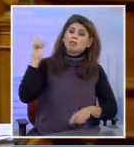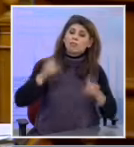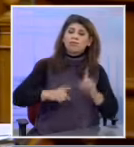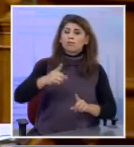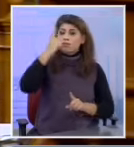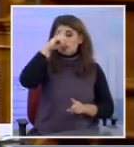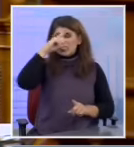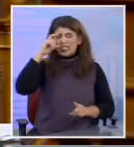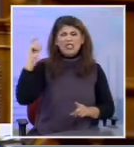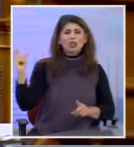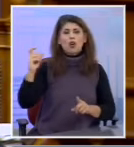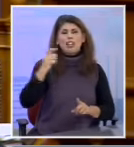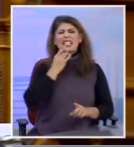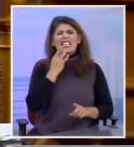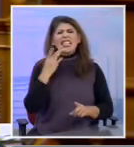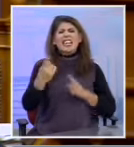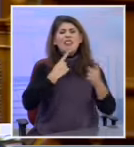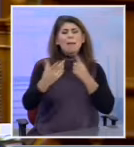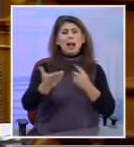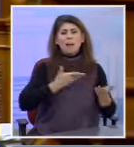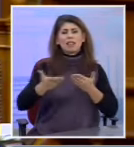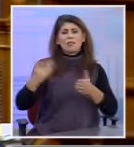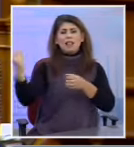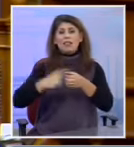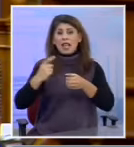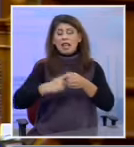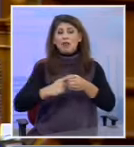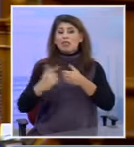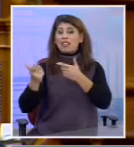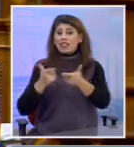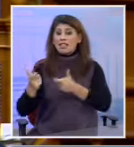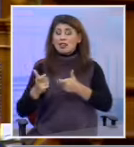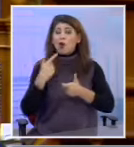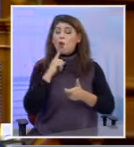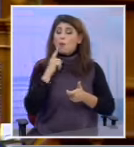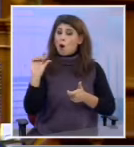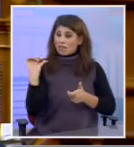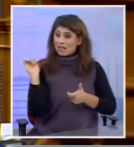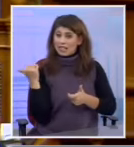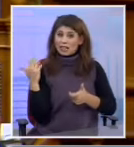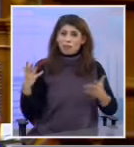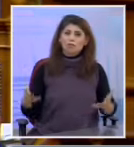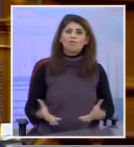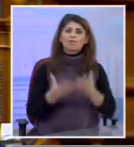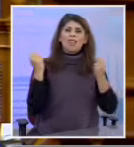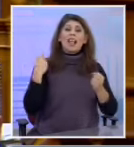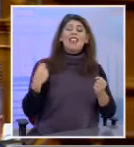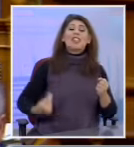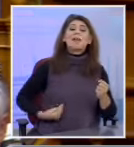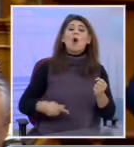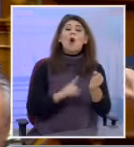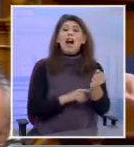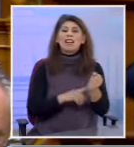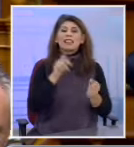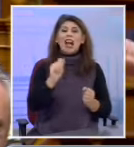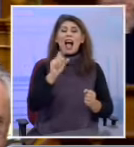διαπραγμάτευση με τους εταίρους και με τους πιστωτές. Όπως αυτή που πετύχαμε χθες με την διάσωση του δημόσιου χαρακτήρα του ΑΔΜΙΕ,